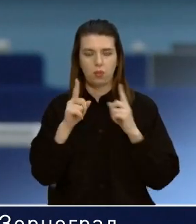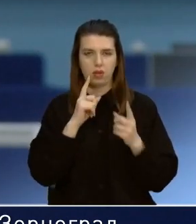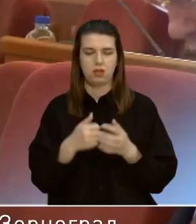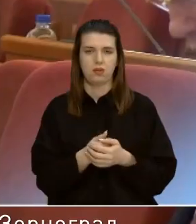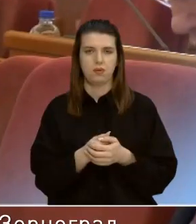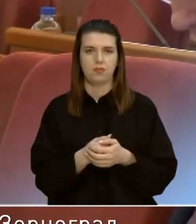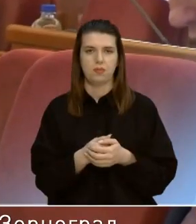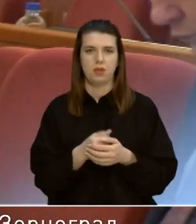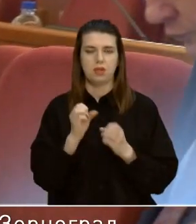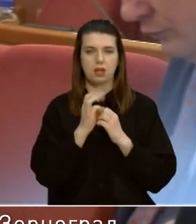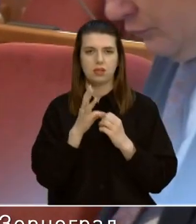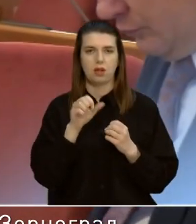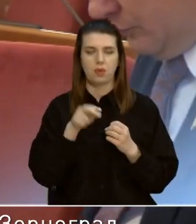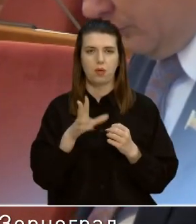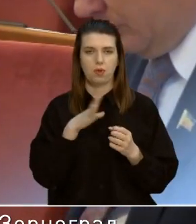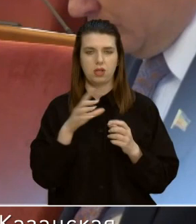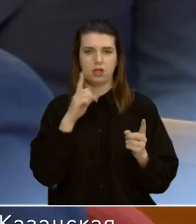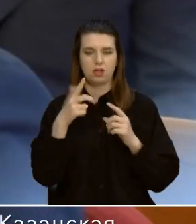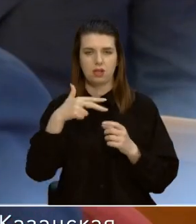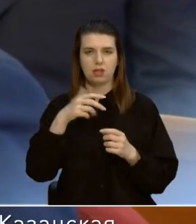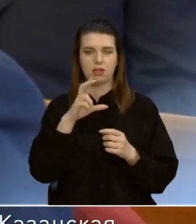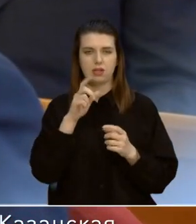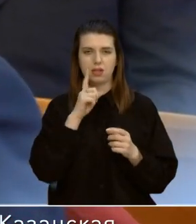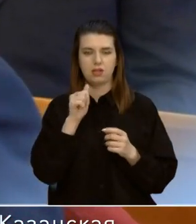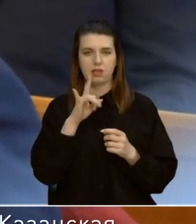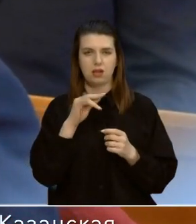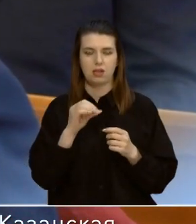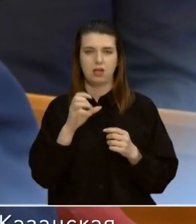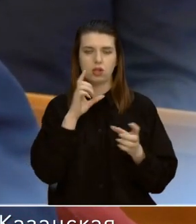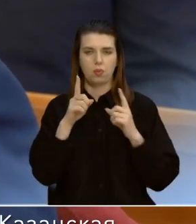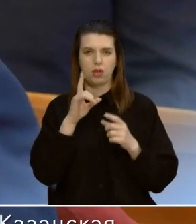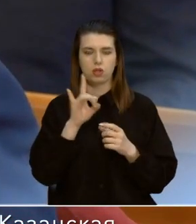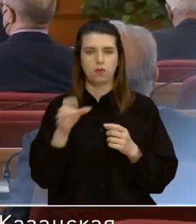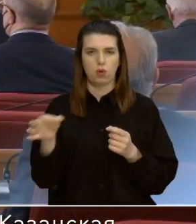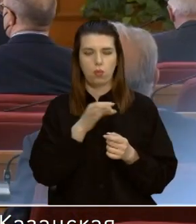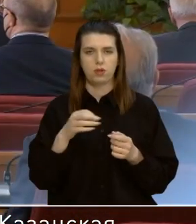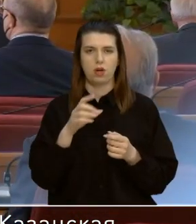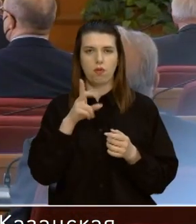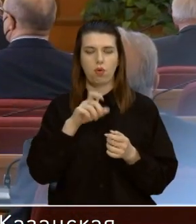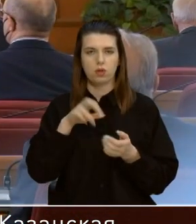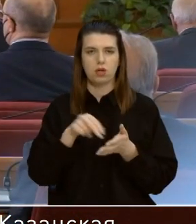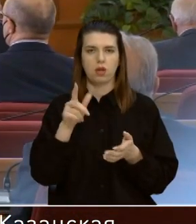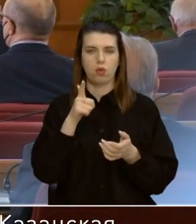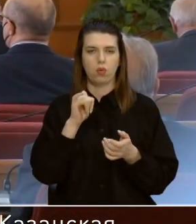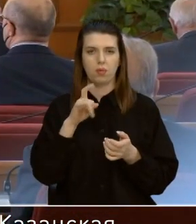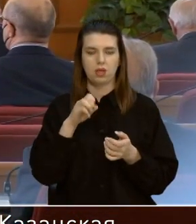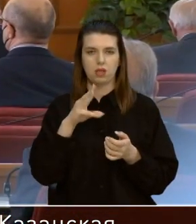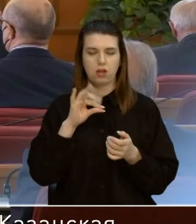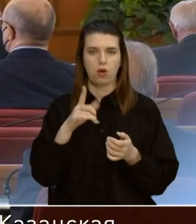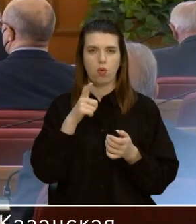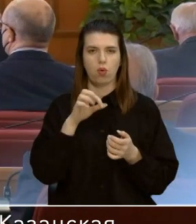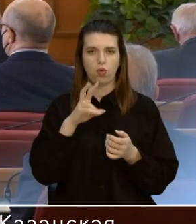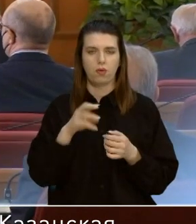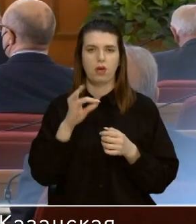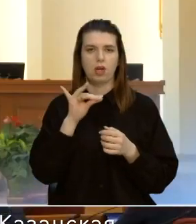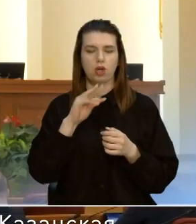заседании. 13 апреля состоялось 30-е заседание законодательного собрания Ростовской области, в ходе которого губернатор Василий Голубев